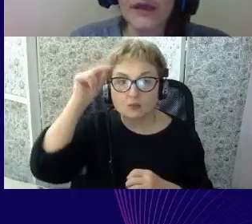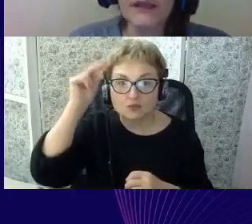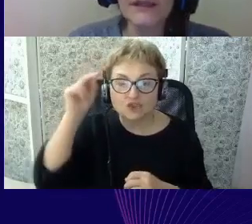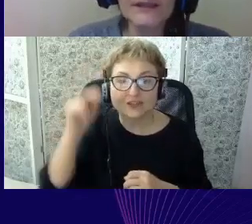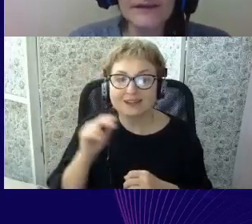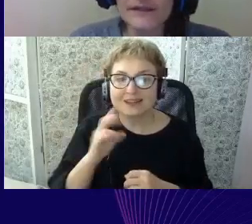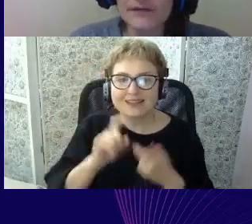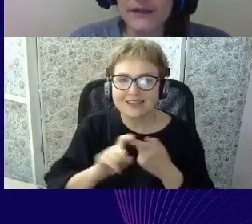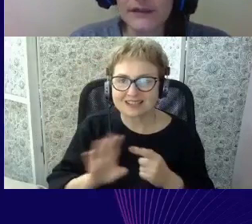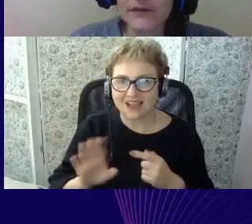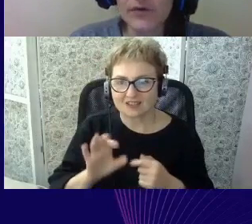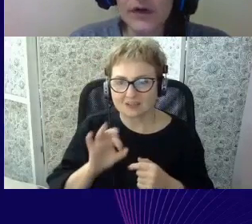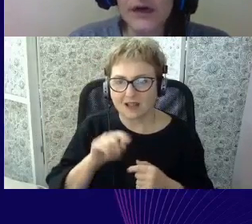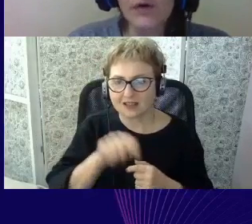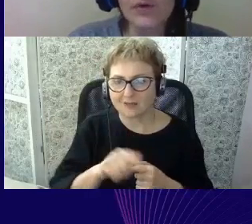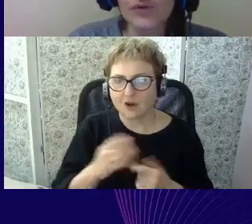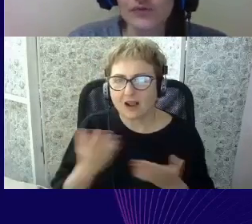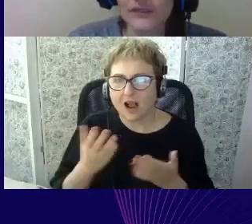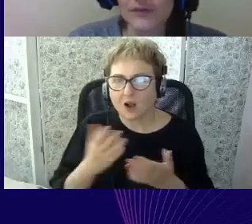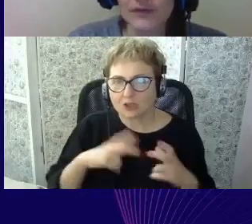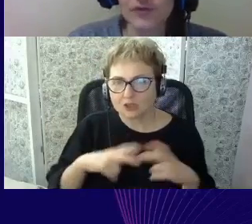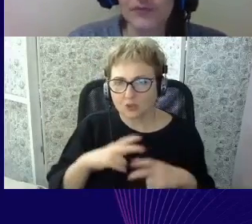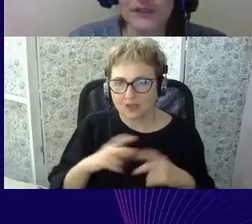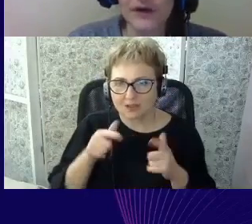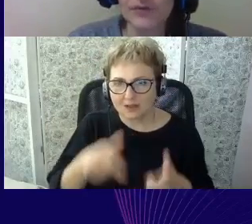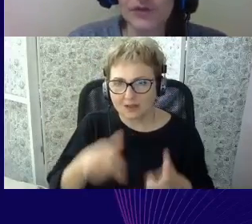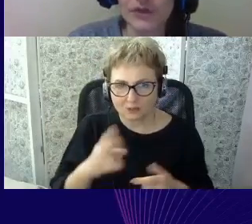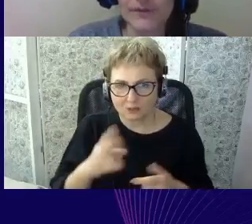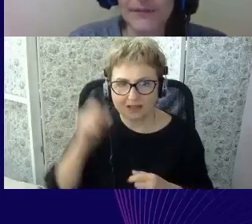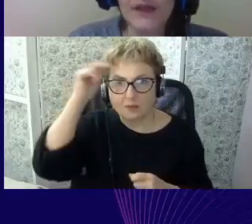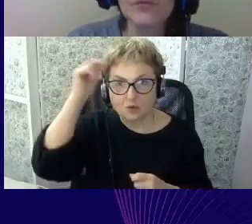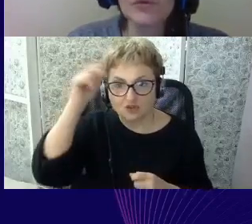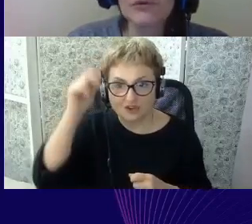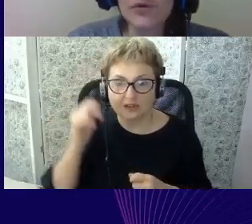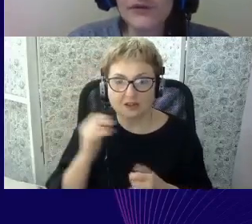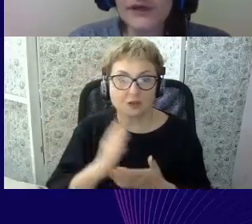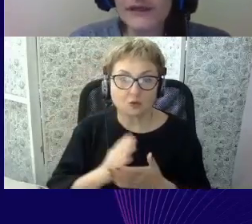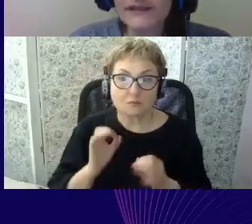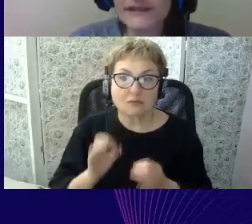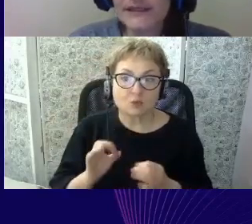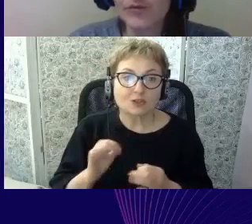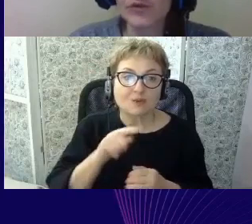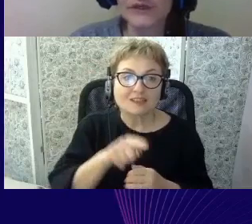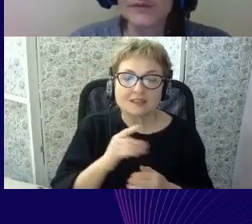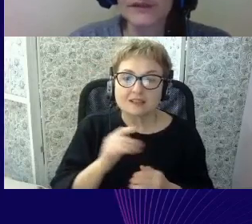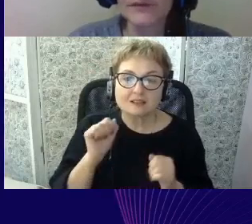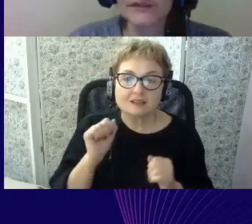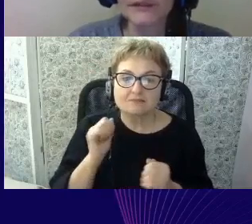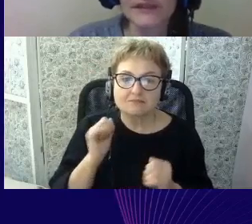обучения, независимо от того, какой студент поступит на обучение. Безусловно, здесь